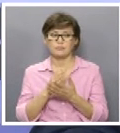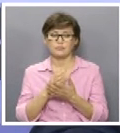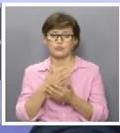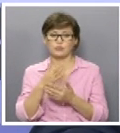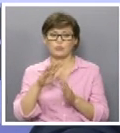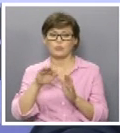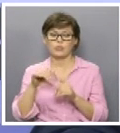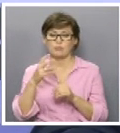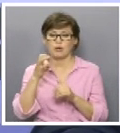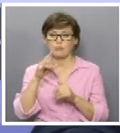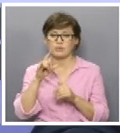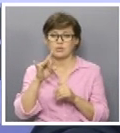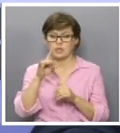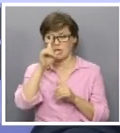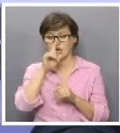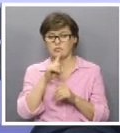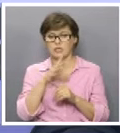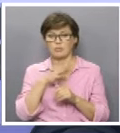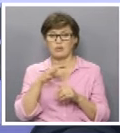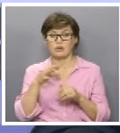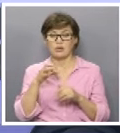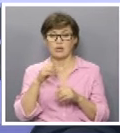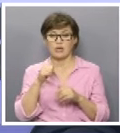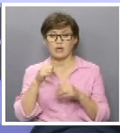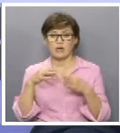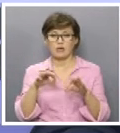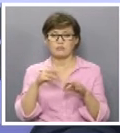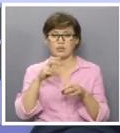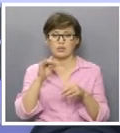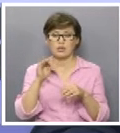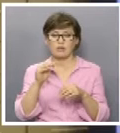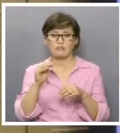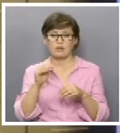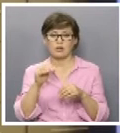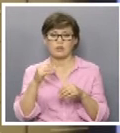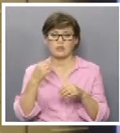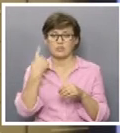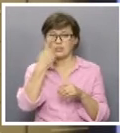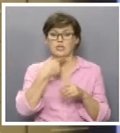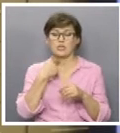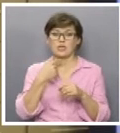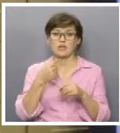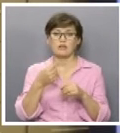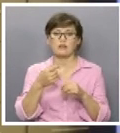өткен мамыр айында Afterlife деген жеке инвестормен бізде қазіргі таңда